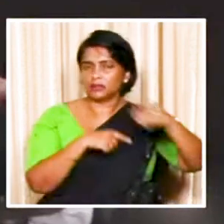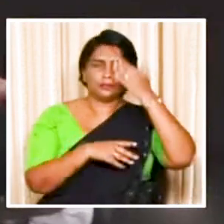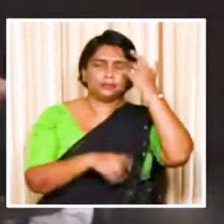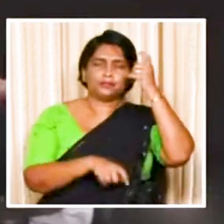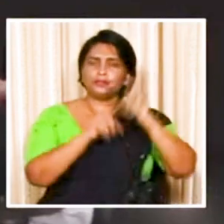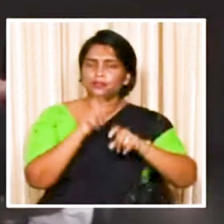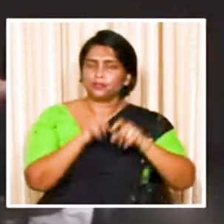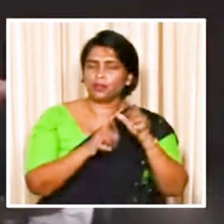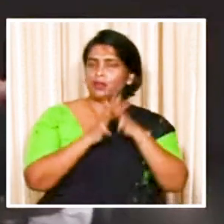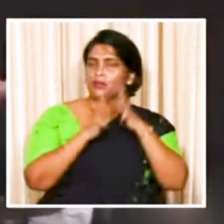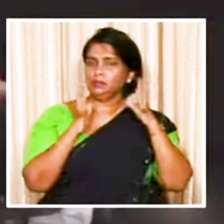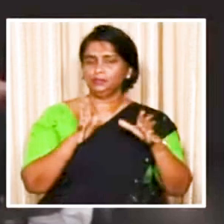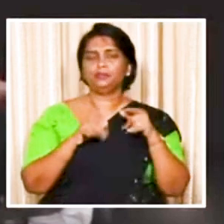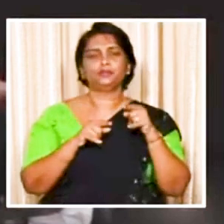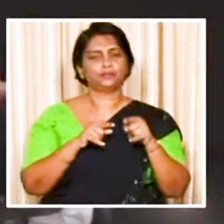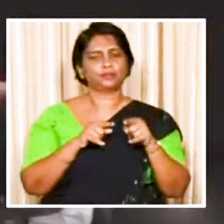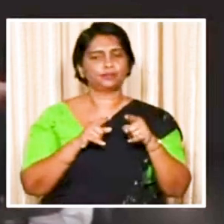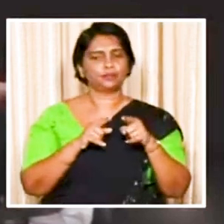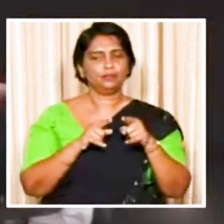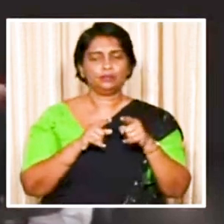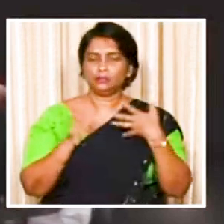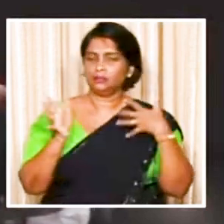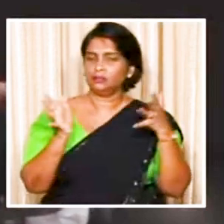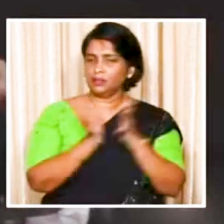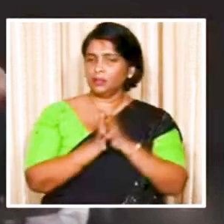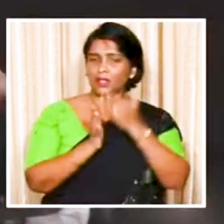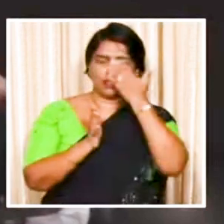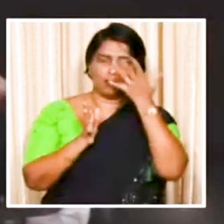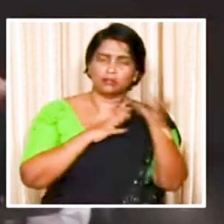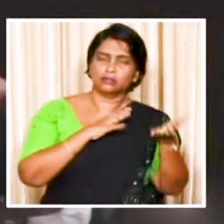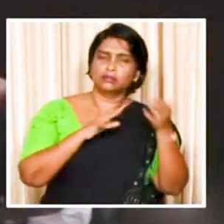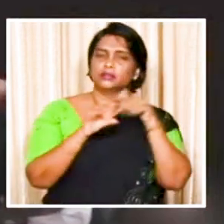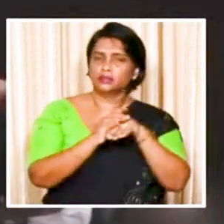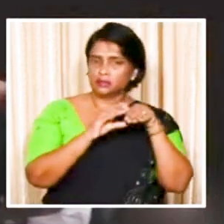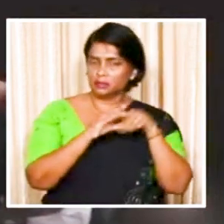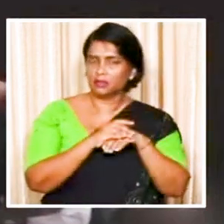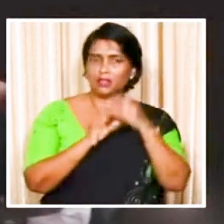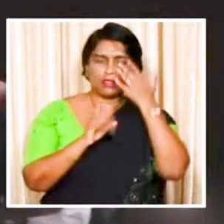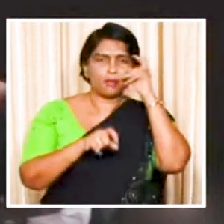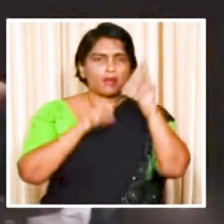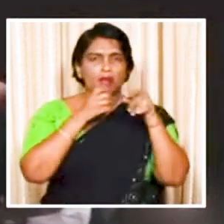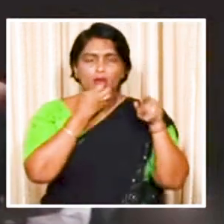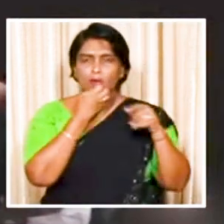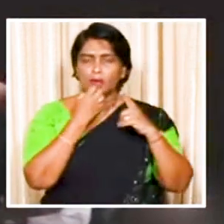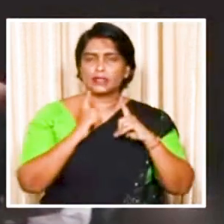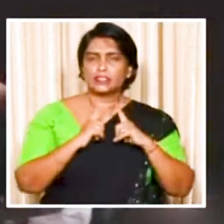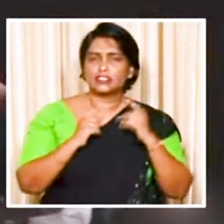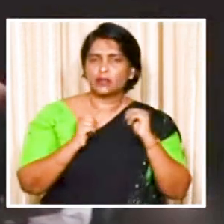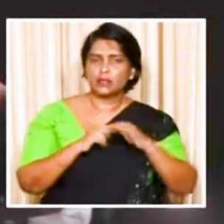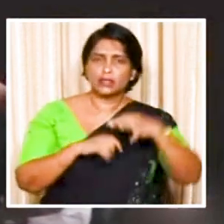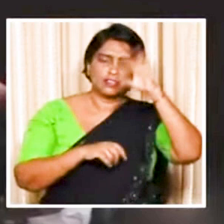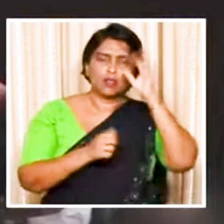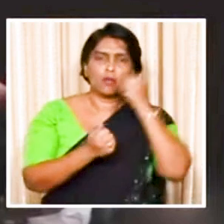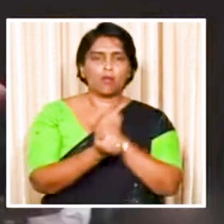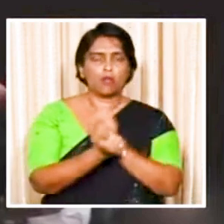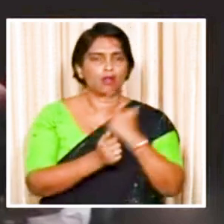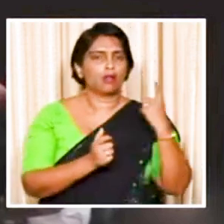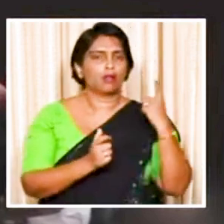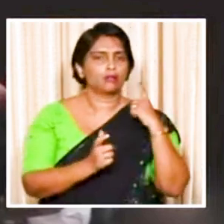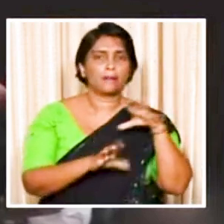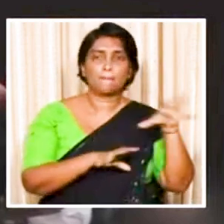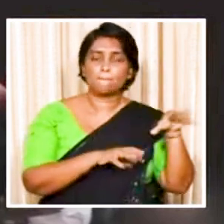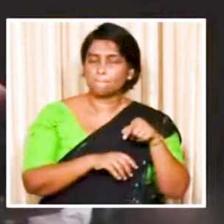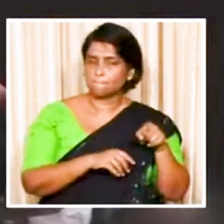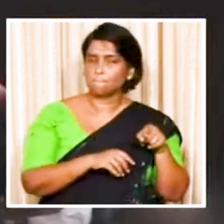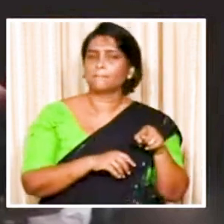எங்கெங்கே இருக்கிறார்கள், ஆறு ஆறு தமிழர்கள் இருக்கிறார்கள் என்பதை அறிவதற்கு சிங்கள போலீசார் அல்லது சிங்கள இராணுவத்தினரை பயன்படுத்தி சிங்களத்திலே படிவங்களை